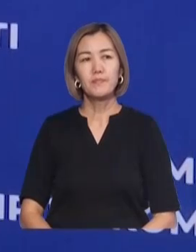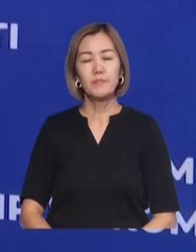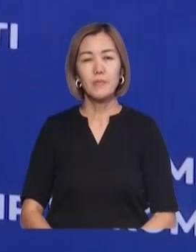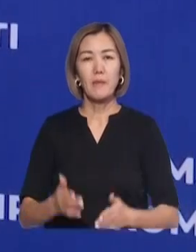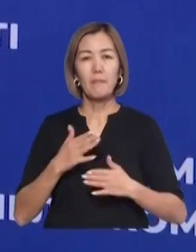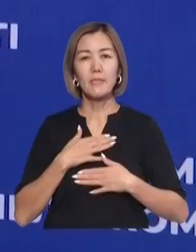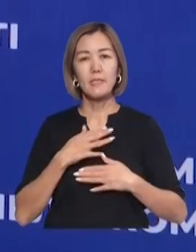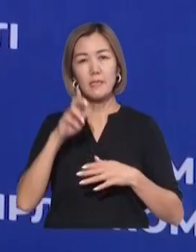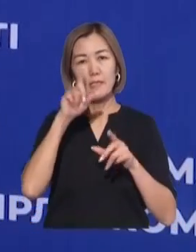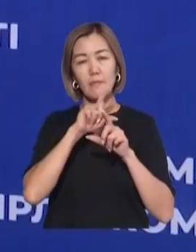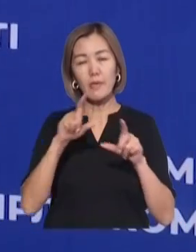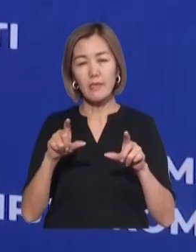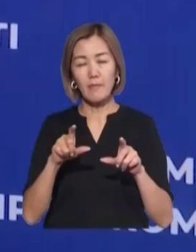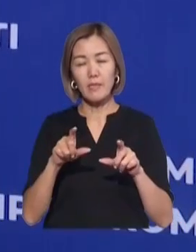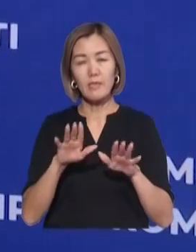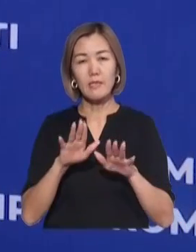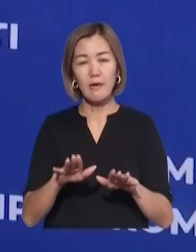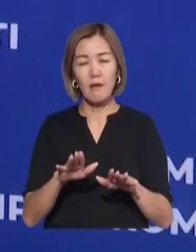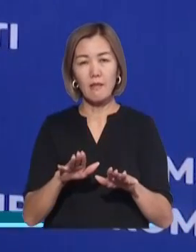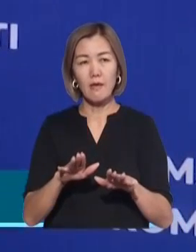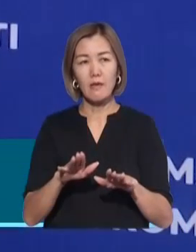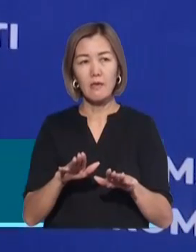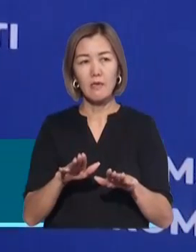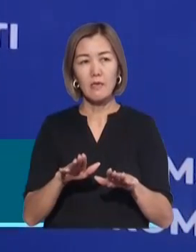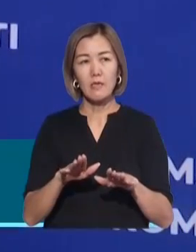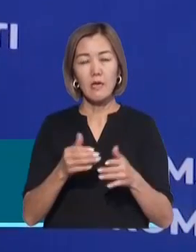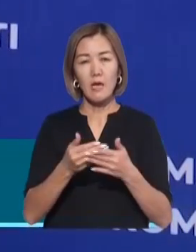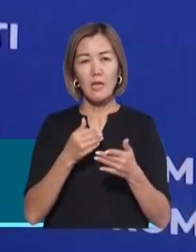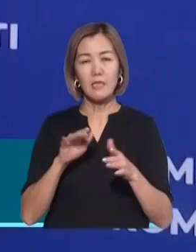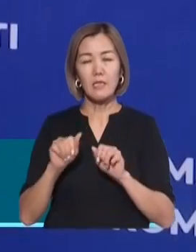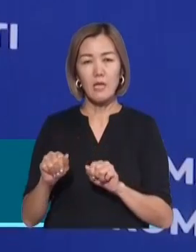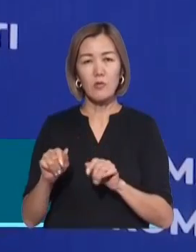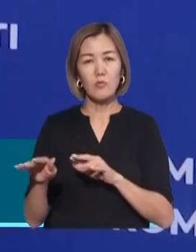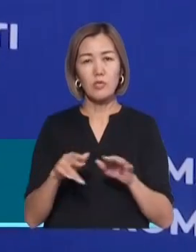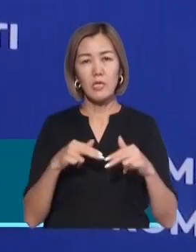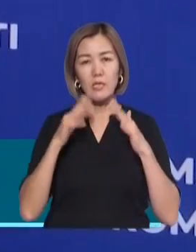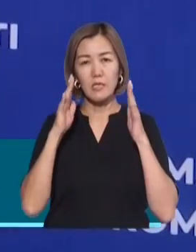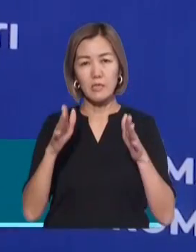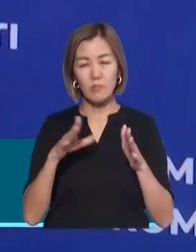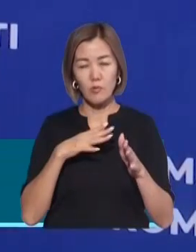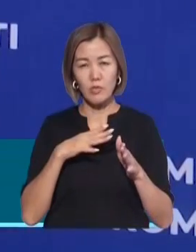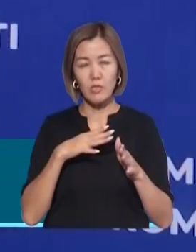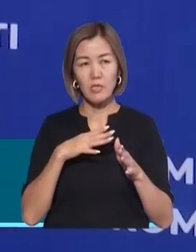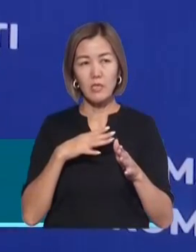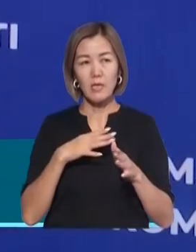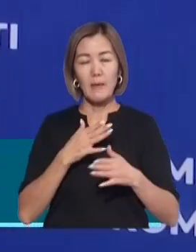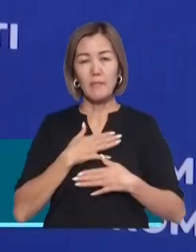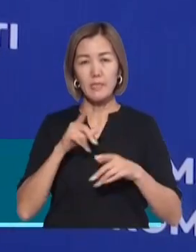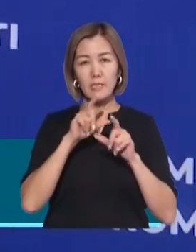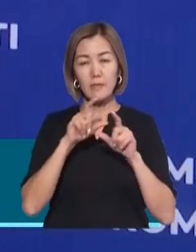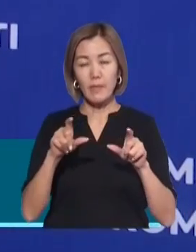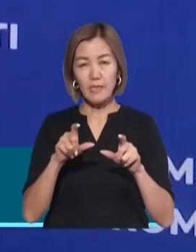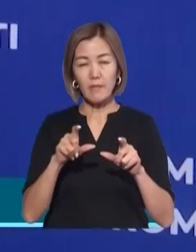Біздің департамент тек қана жаңағы постфактум емес, алдын алу шараларына да аса назар бөледі. Сондықтан біздің